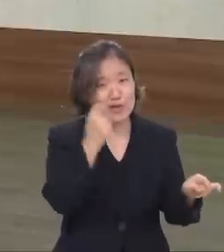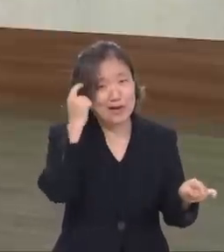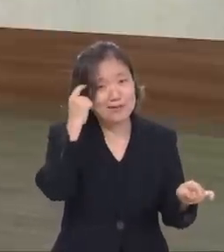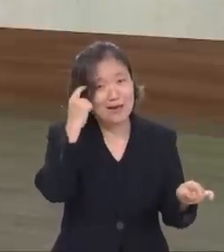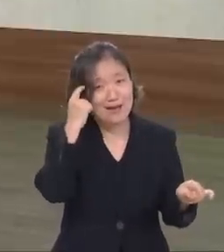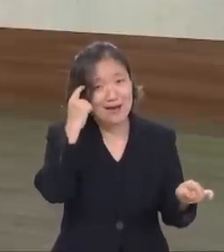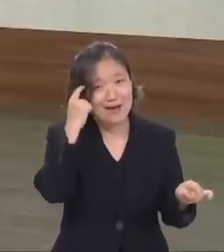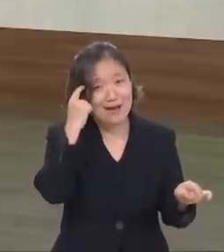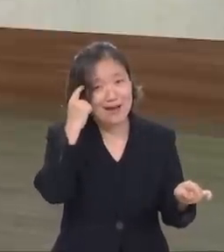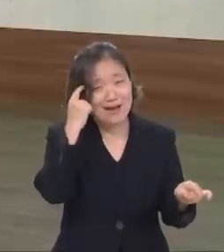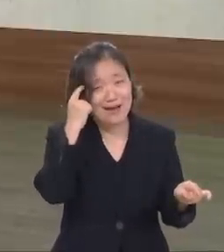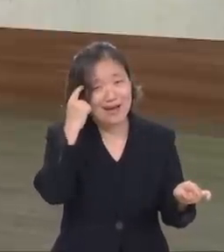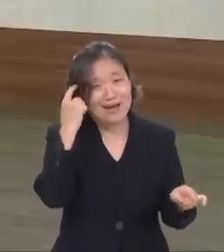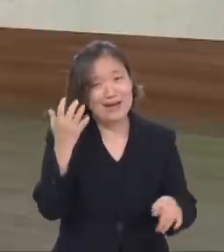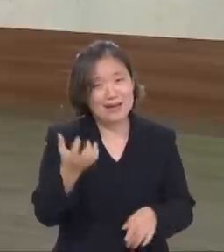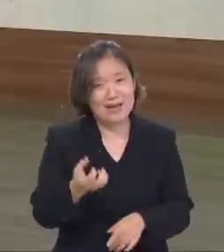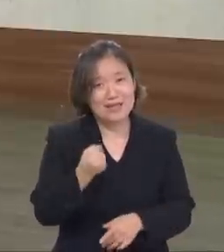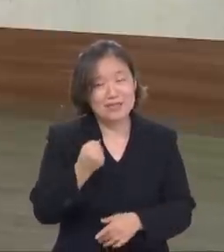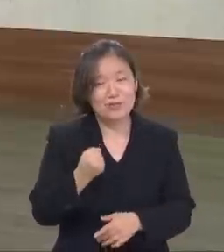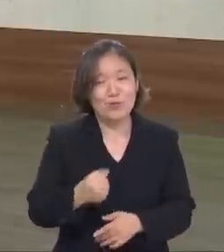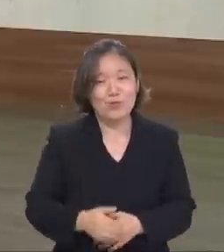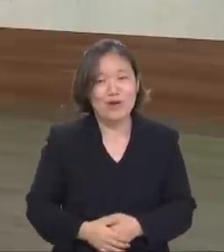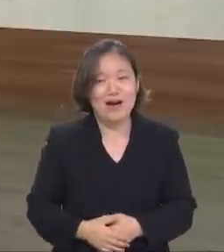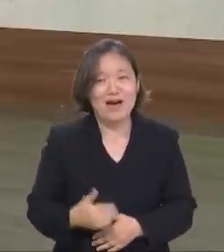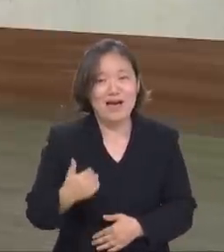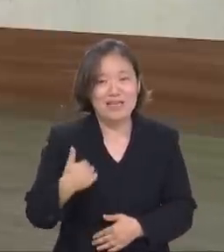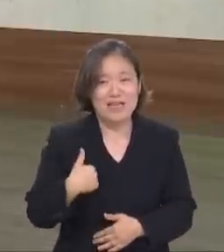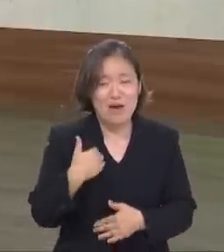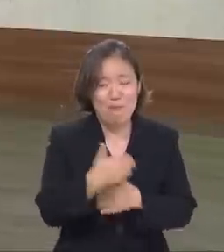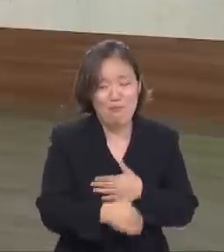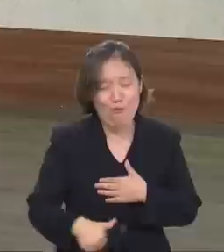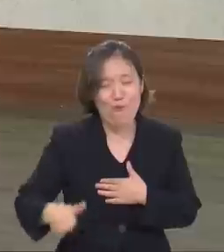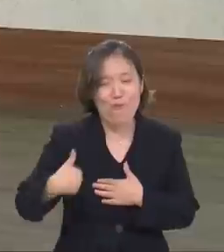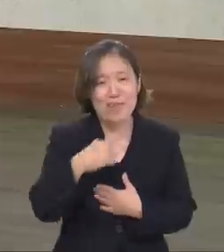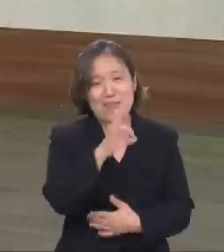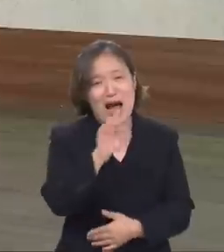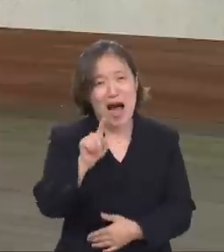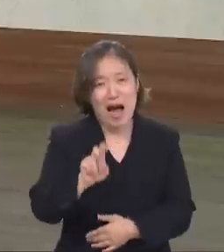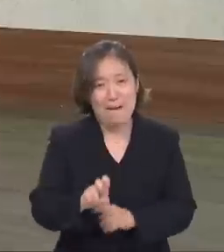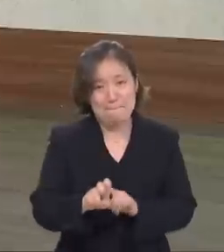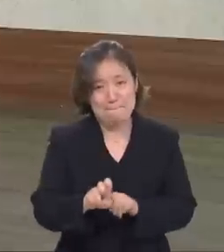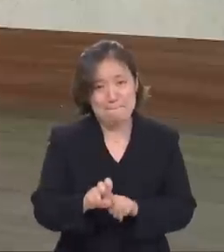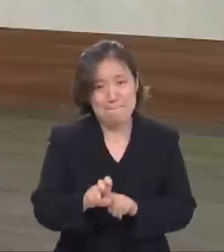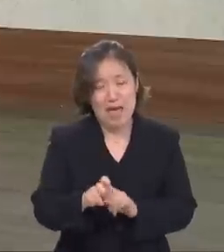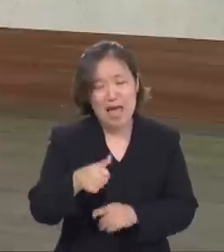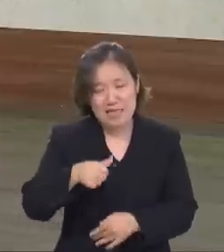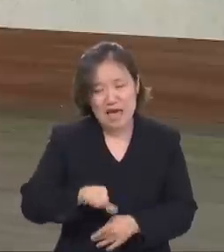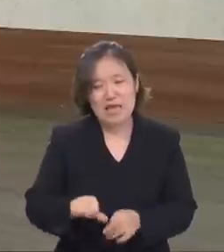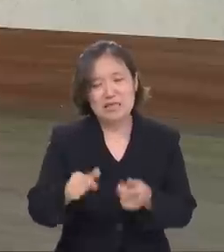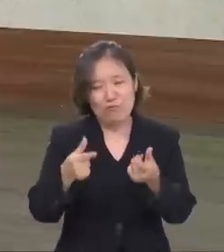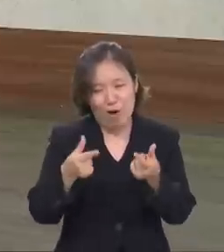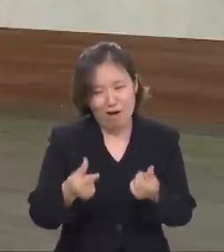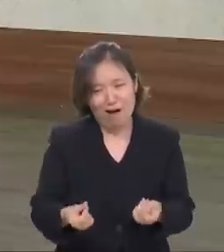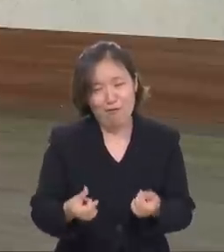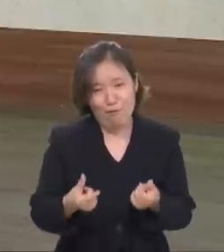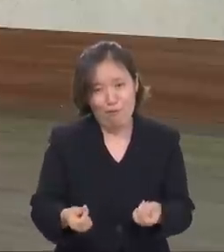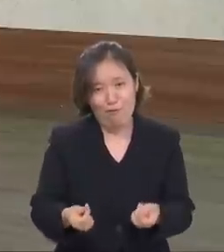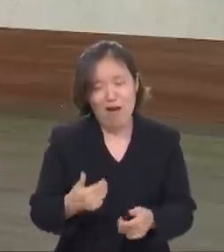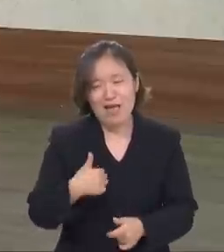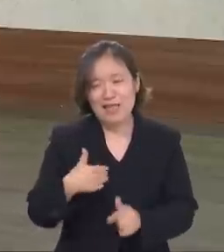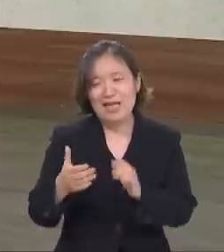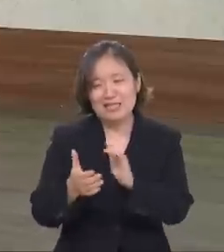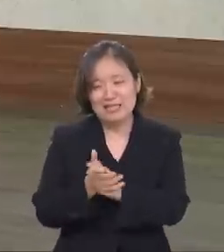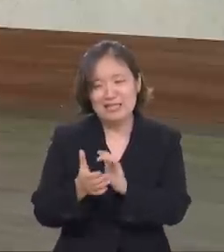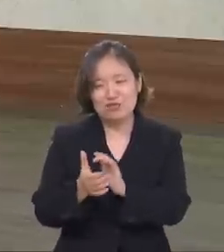진심으로 내 몸 안에 있는 그 암세포를 내 못난 자식이고 내 수행하는